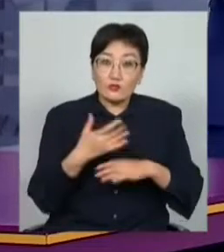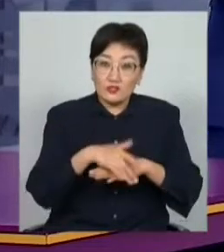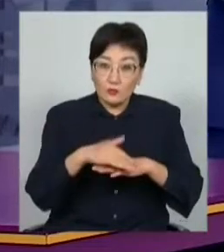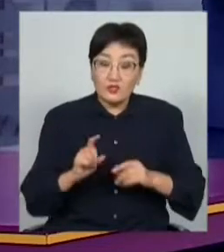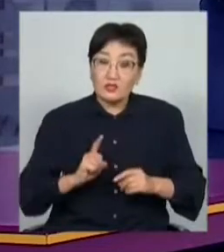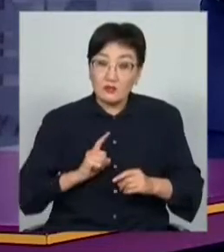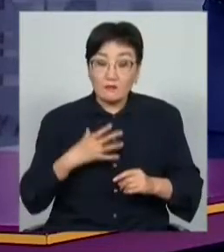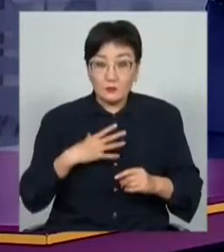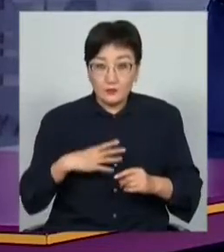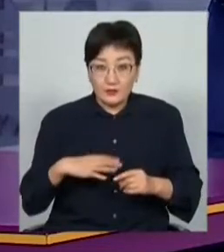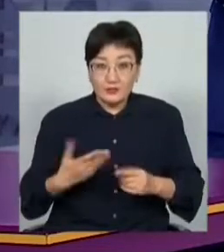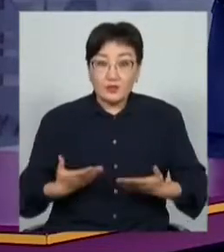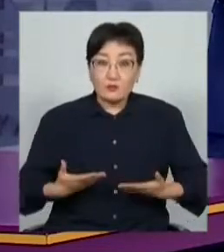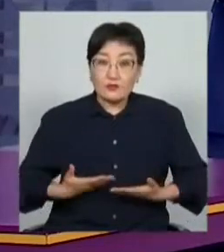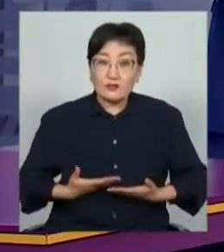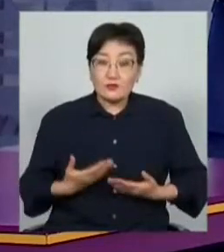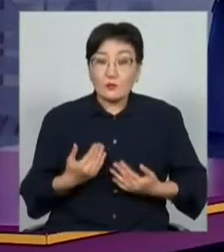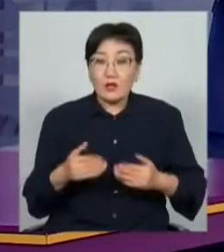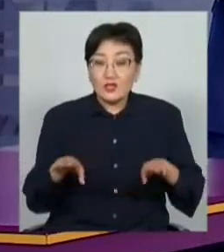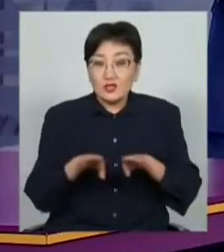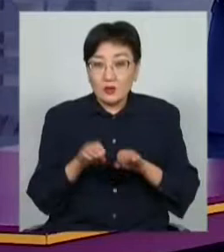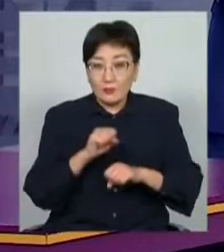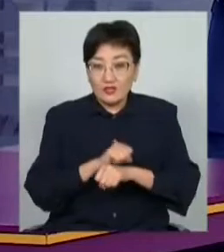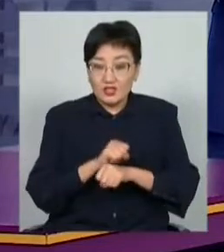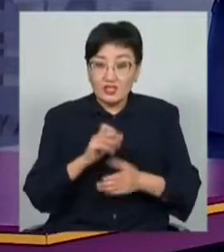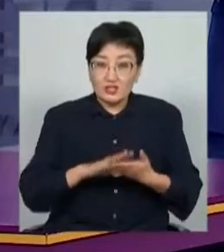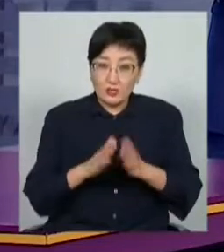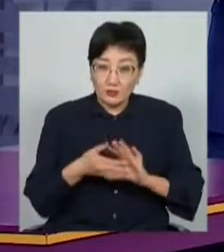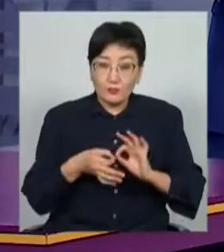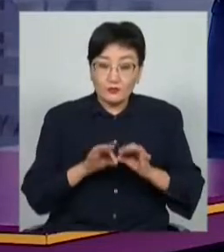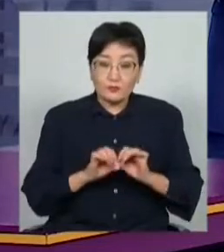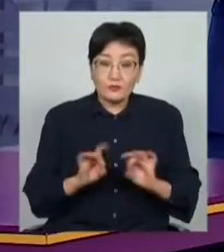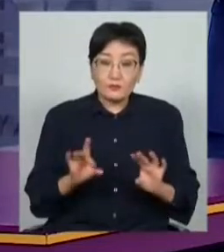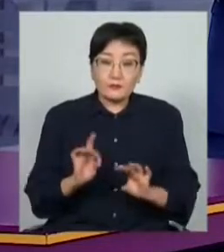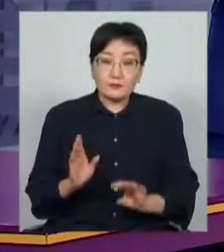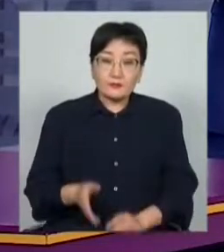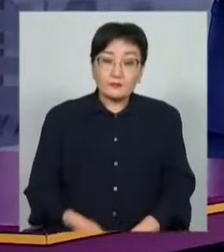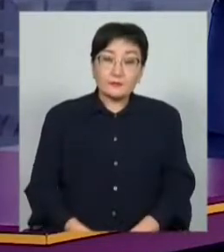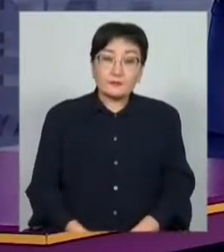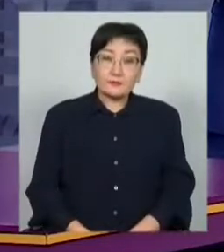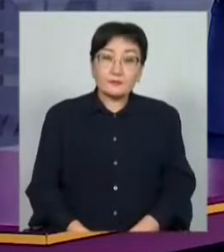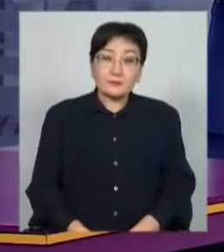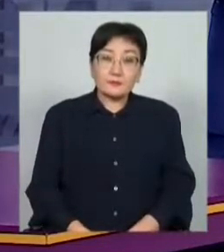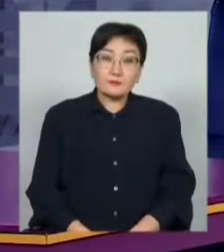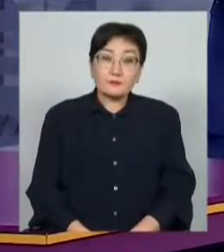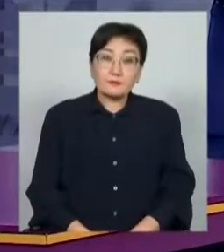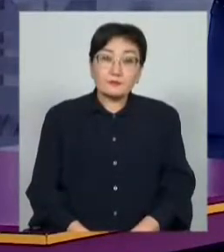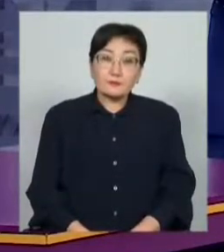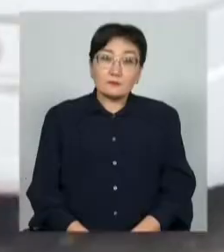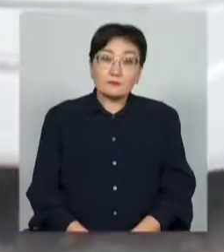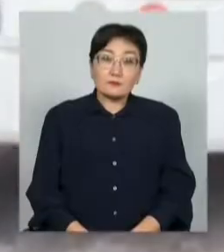мәжбүр. Паналауға жарамай қалған жабық аялдамалардың жай-күйімен әріптесім Қаламқас Нысанбайды көріп қайтты.